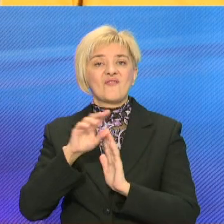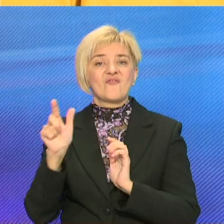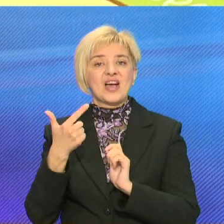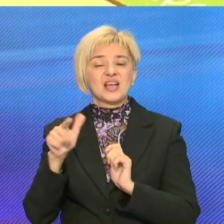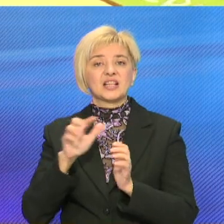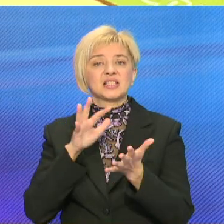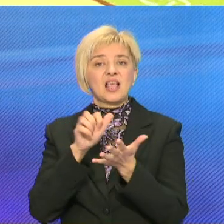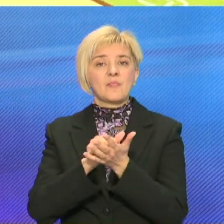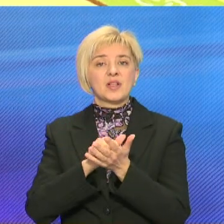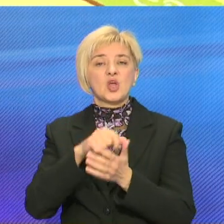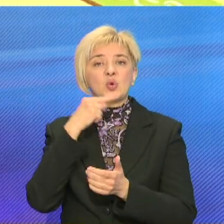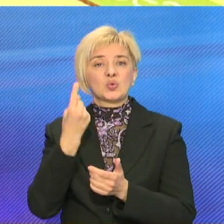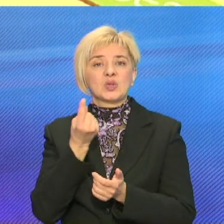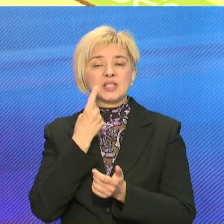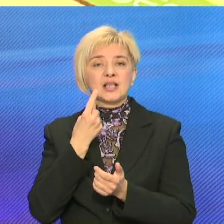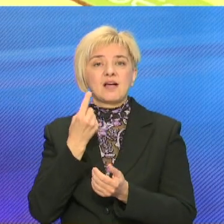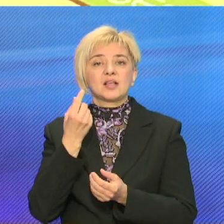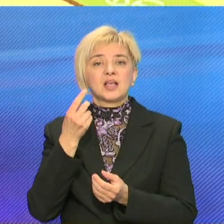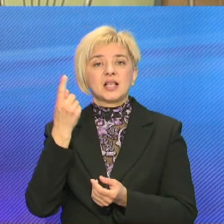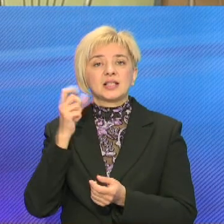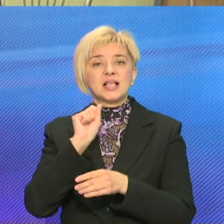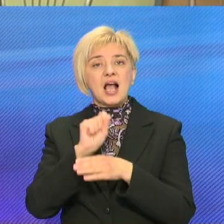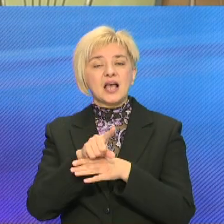русская мова с шарадами, ребусами и головоломками.